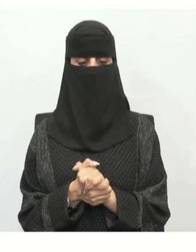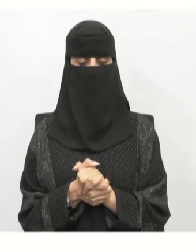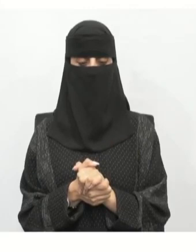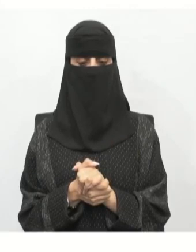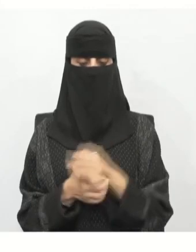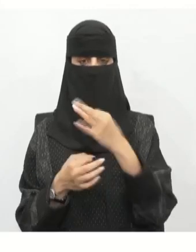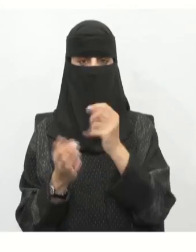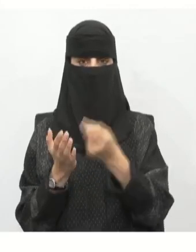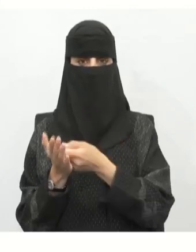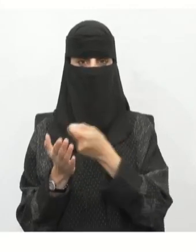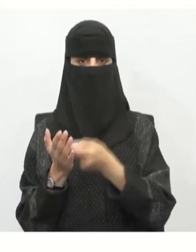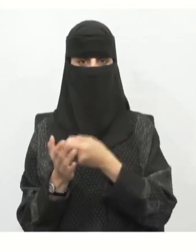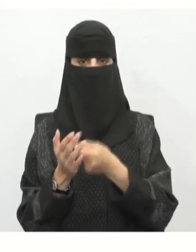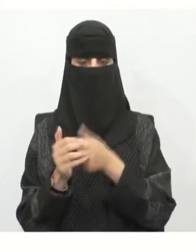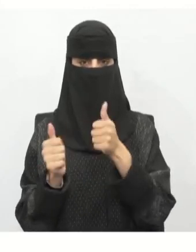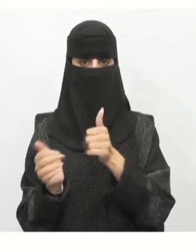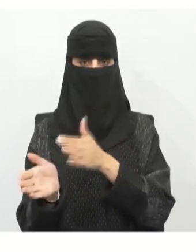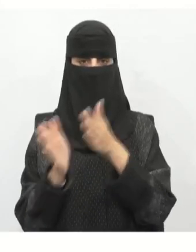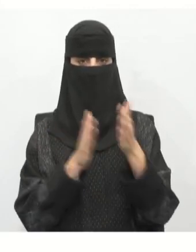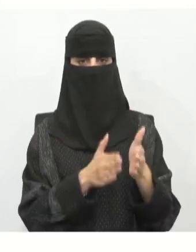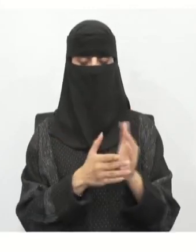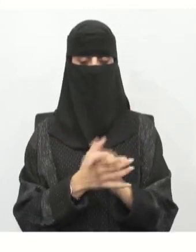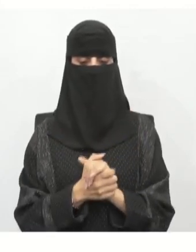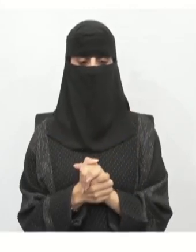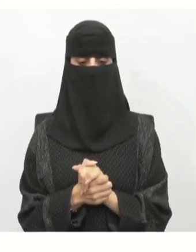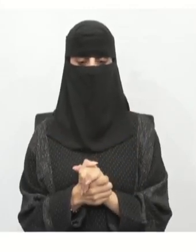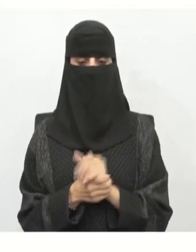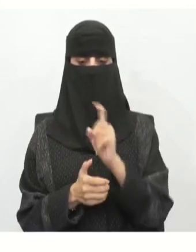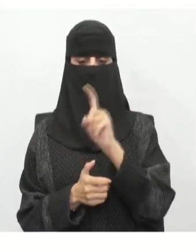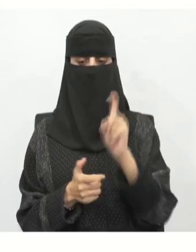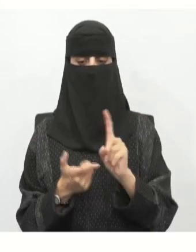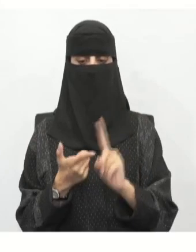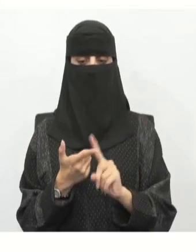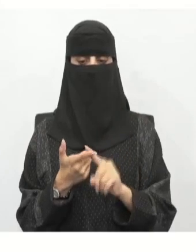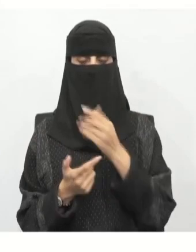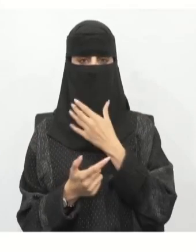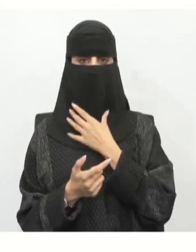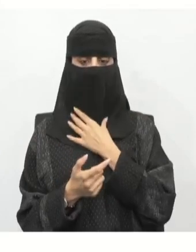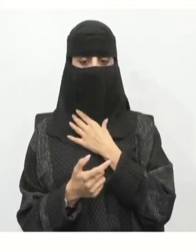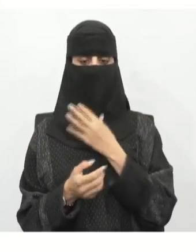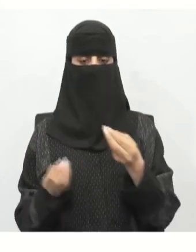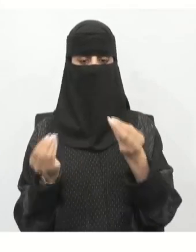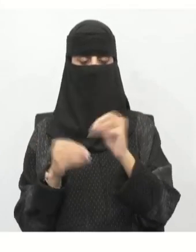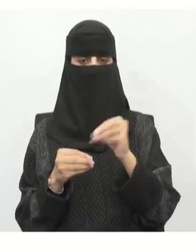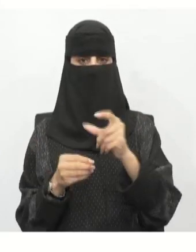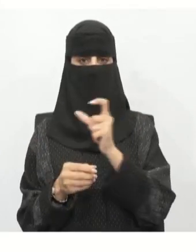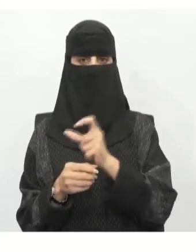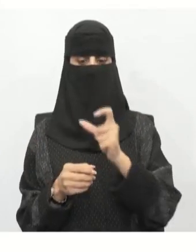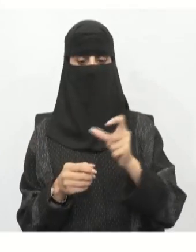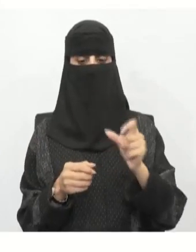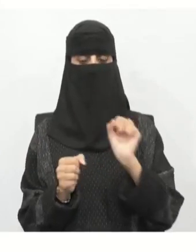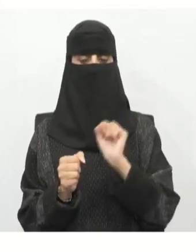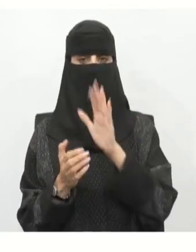الاجابات في الكتاب ننتقل الان للسؤال الثاني اضع الكلمات الاتيه